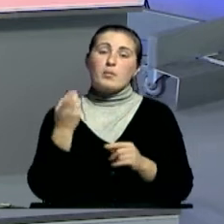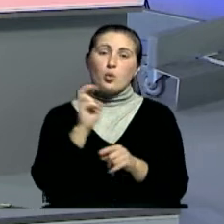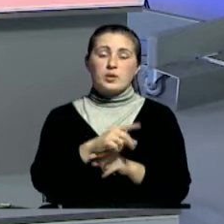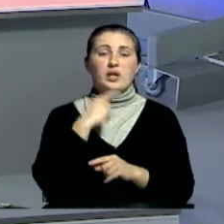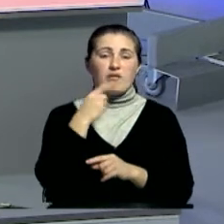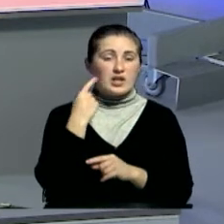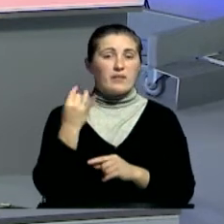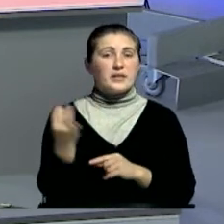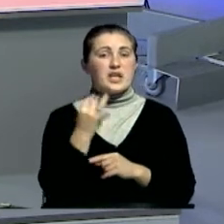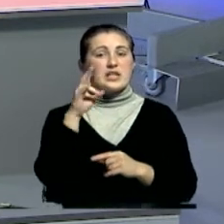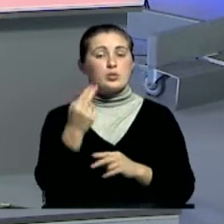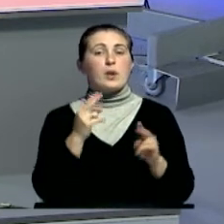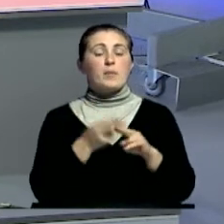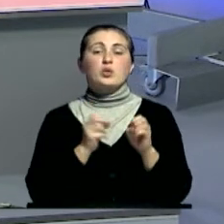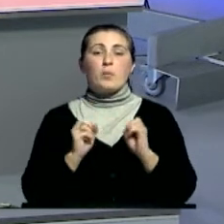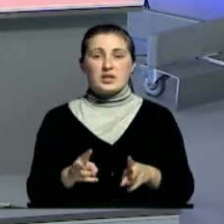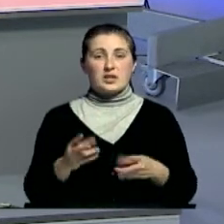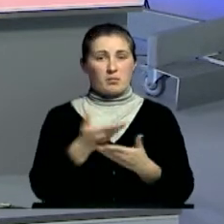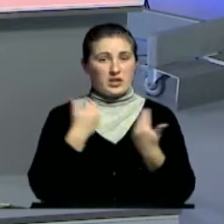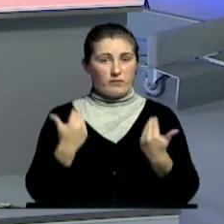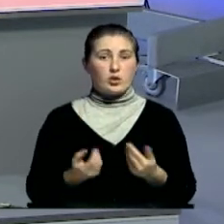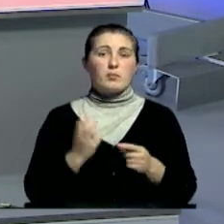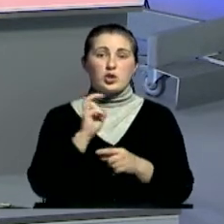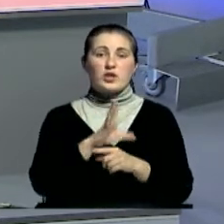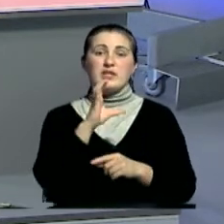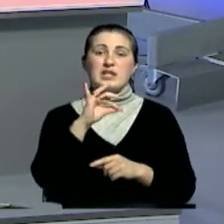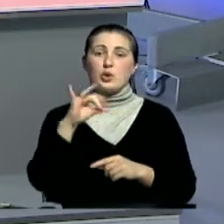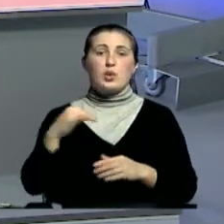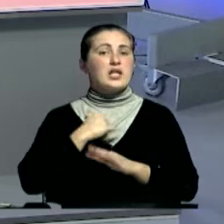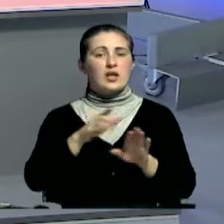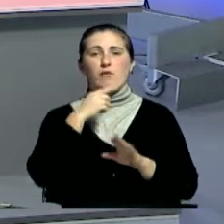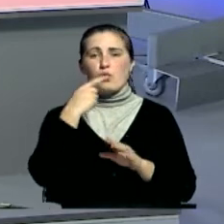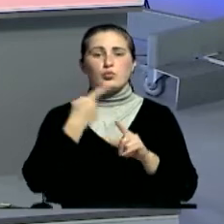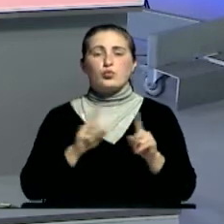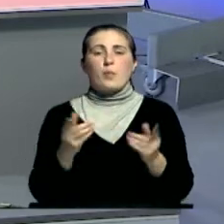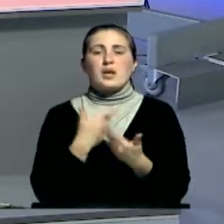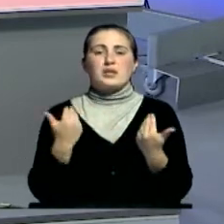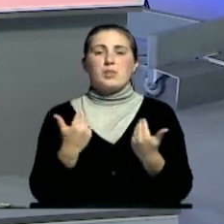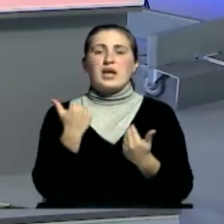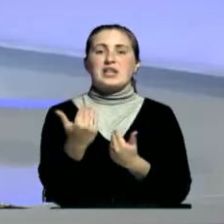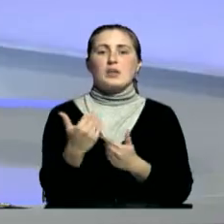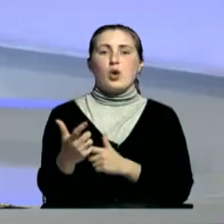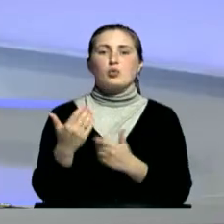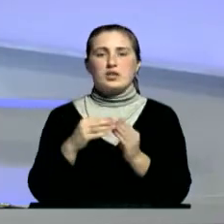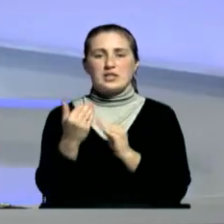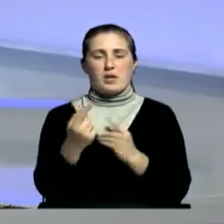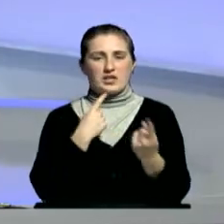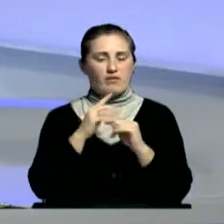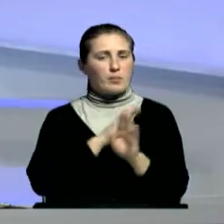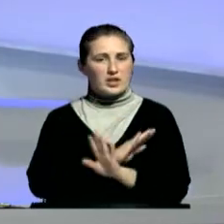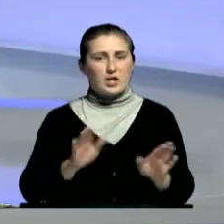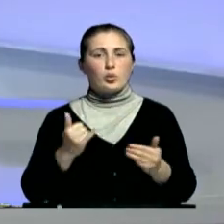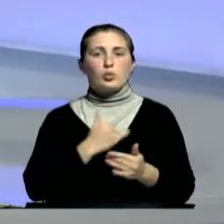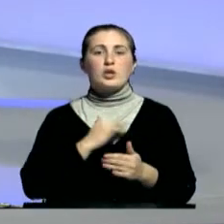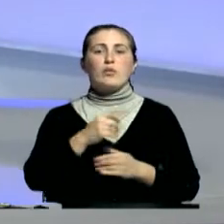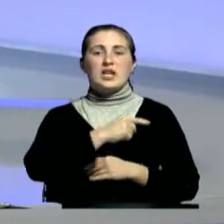в интересах национальной безопасности мы сегодня пришли в Сирию. Я не говорю, что мы теперь ихним оружием с ним разговариваем. Нет, у нас